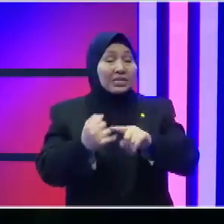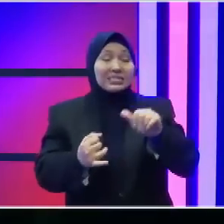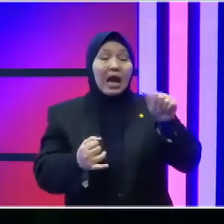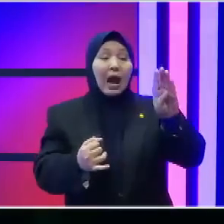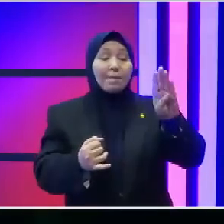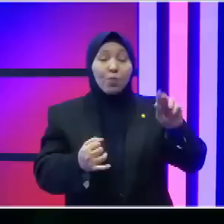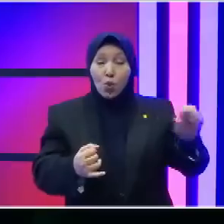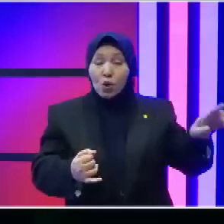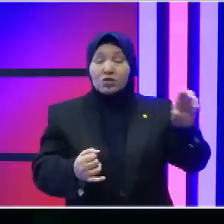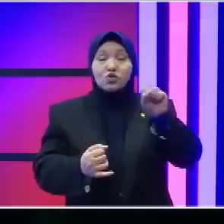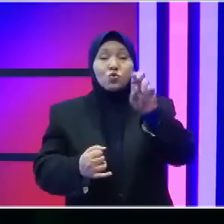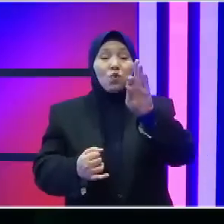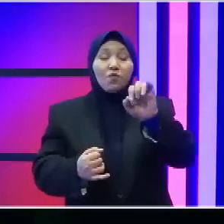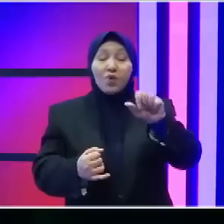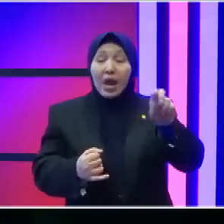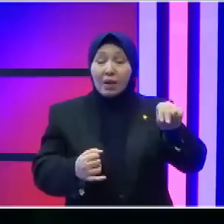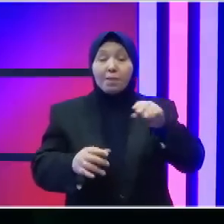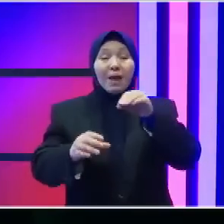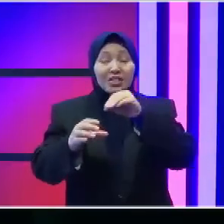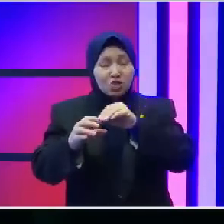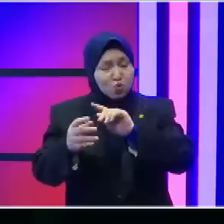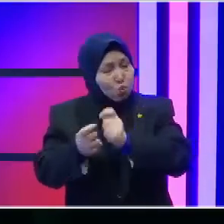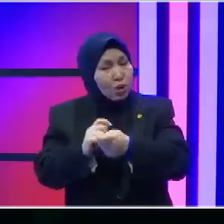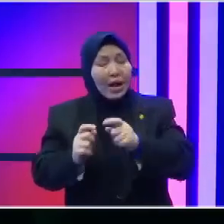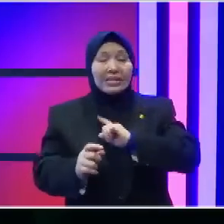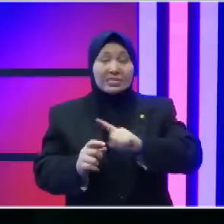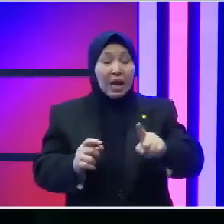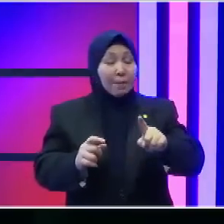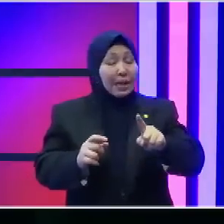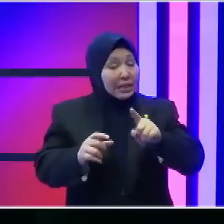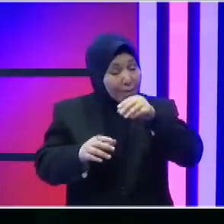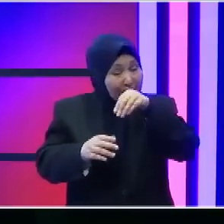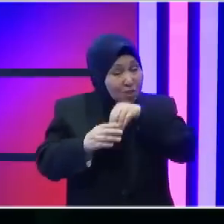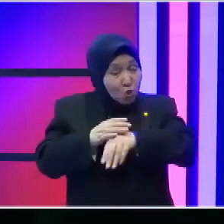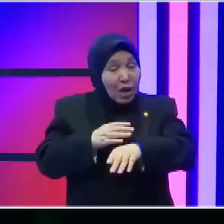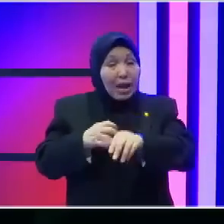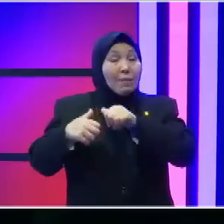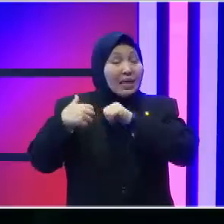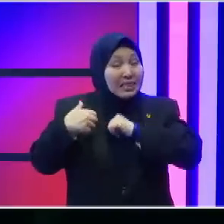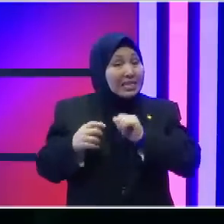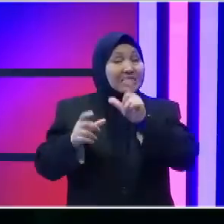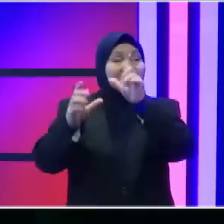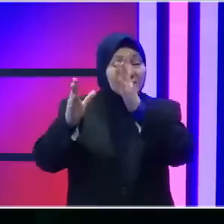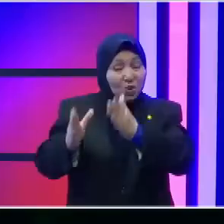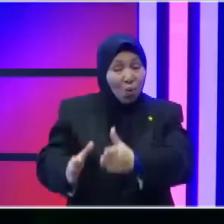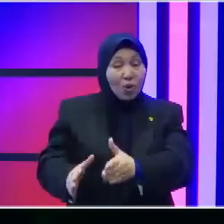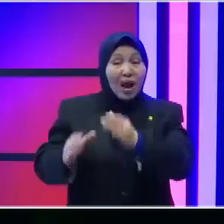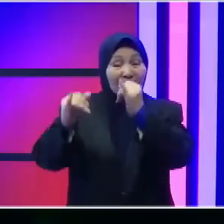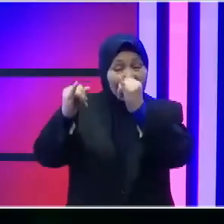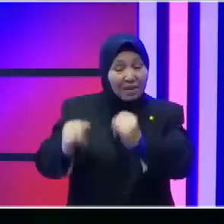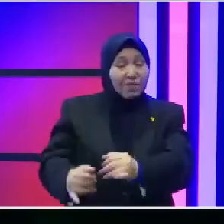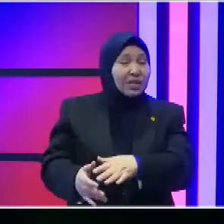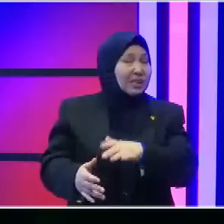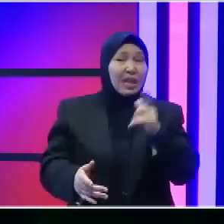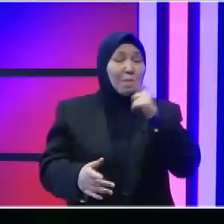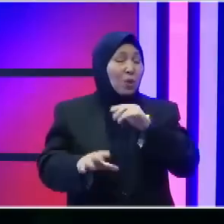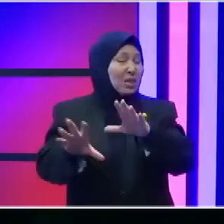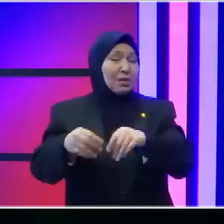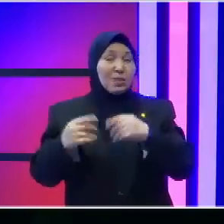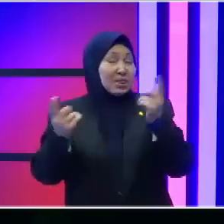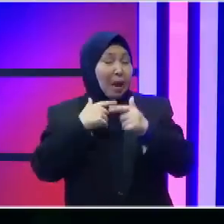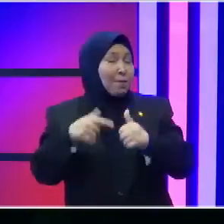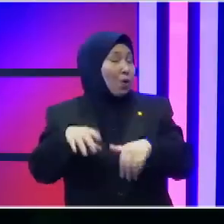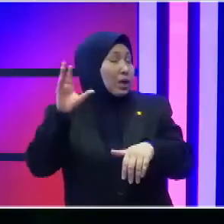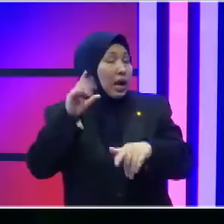Ustaz. Jadi yakhsha ini dia terbenam di dalam hati seseorang. Kadang-kadang dia tak terima, tak nak dengar apa